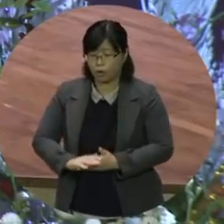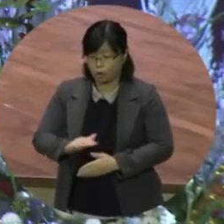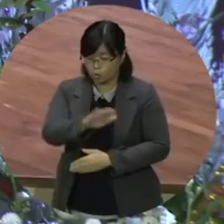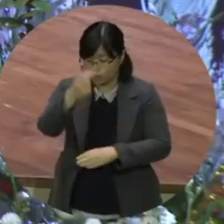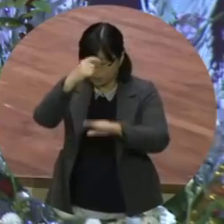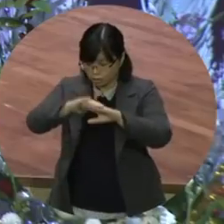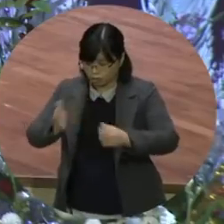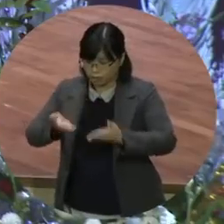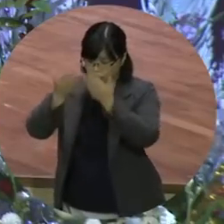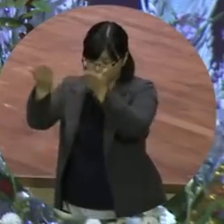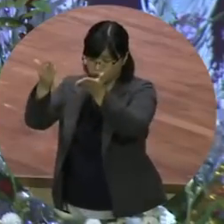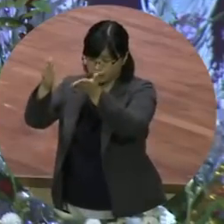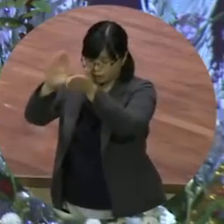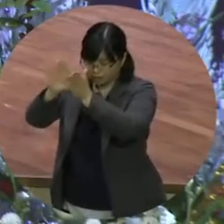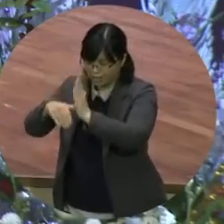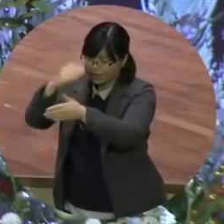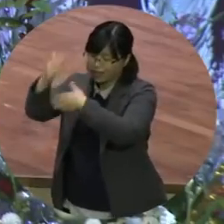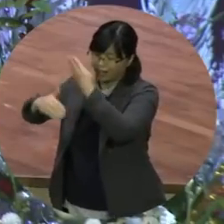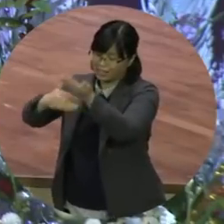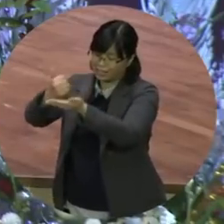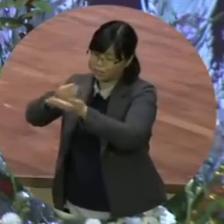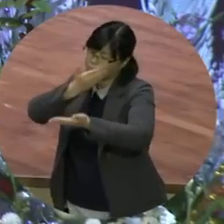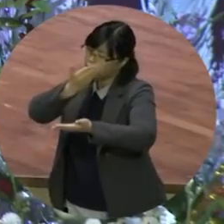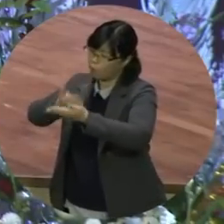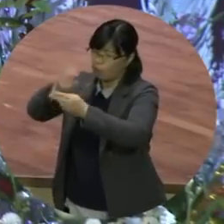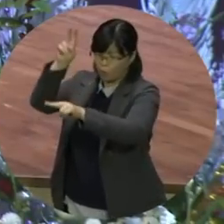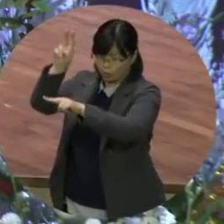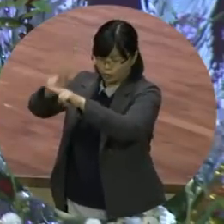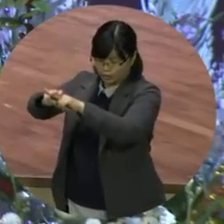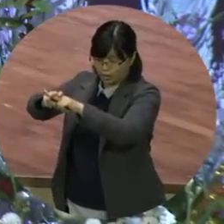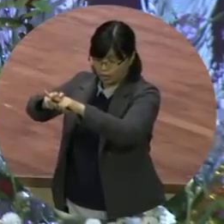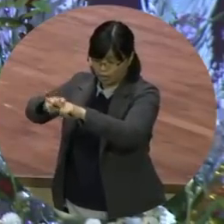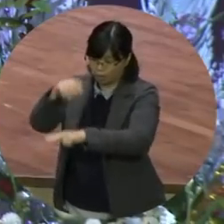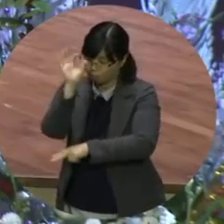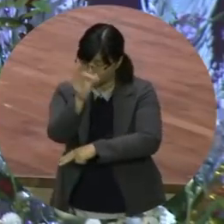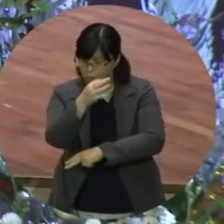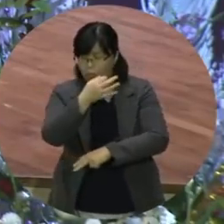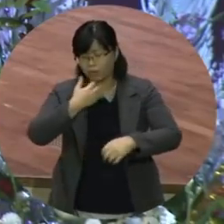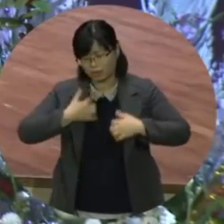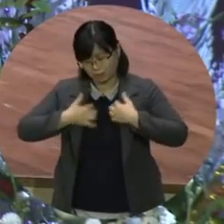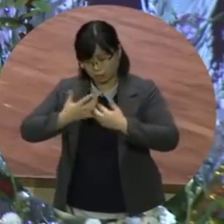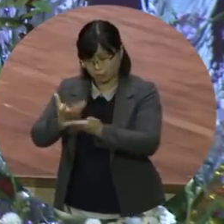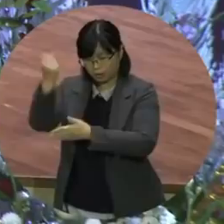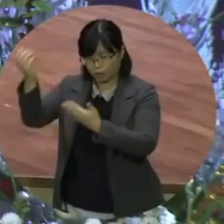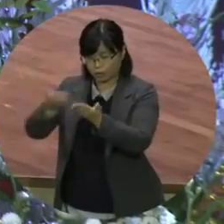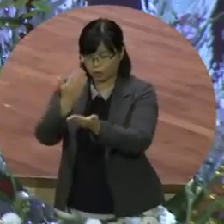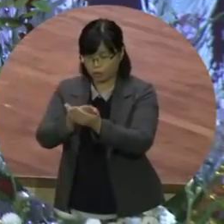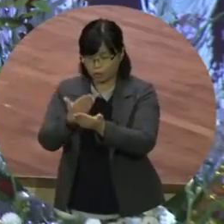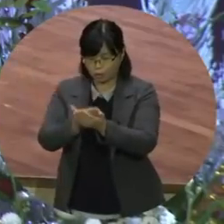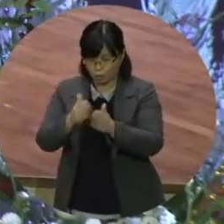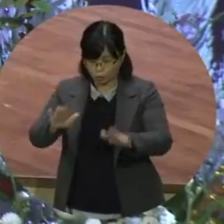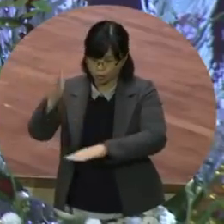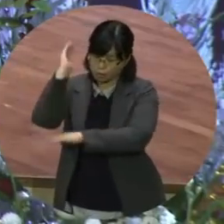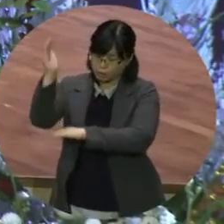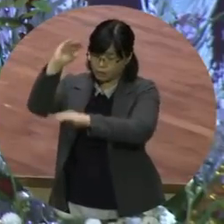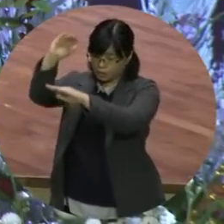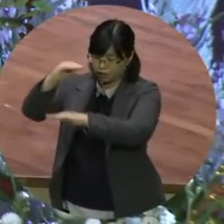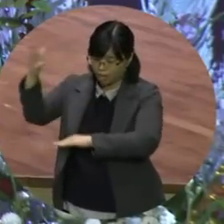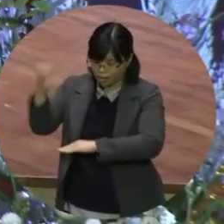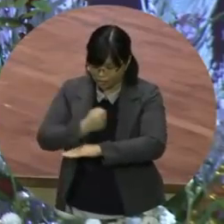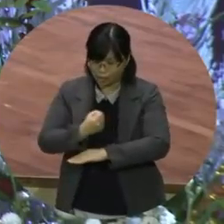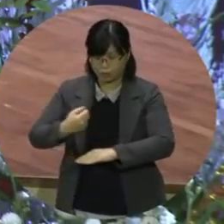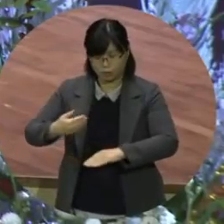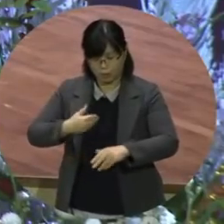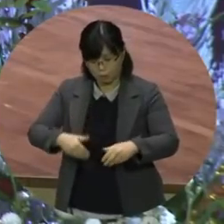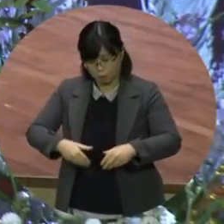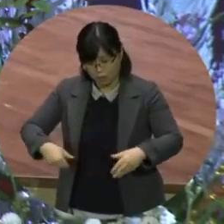상달되는 예배되게 하여 주옵시고, 선포되는 말씀을 통해 치유와 회복과 다짐과 결단의 역사가 일어나는 성령